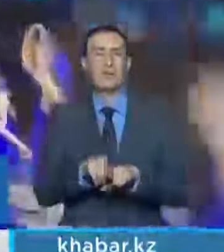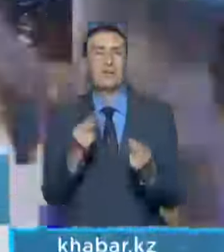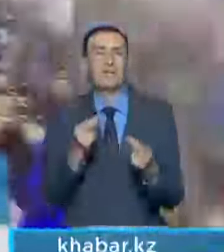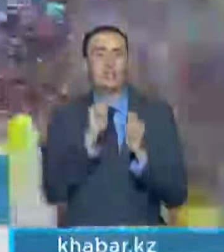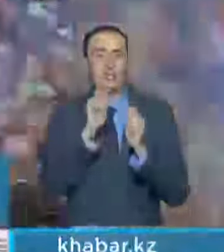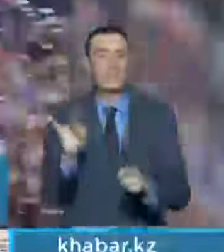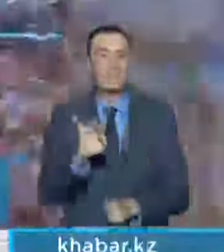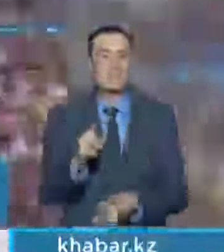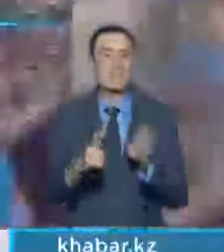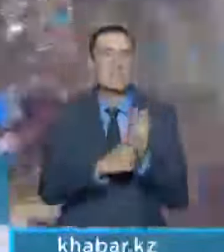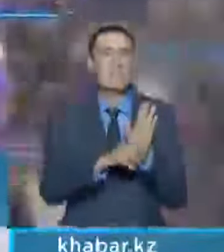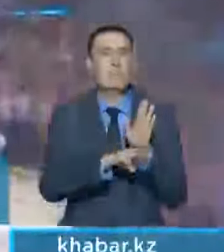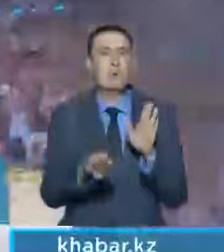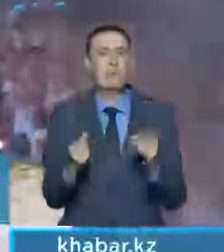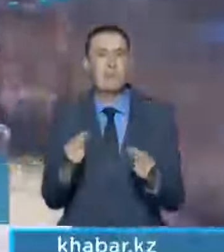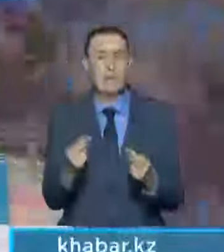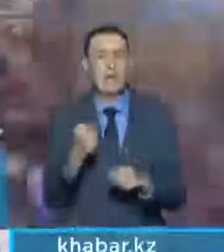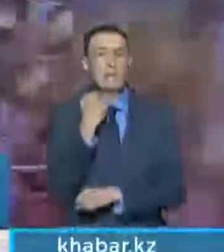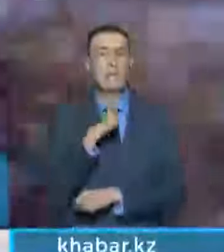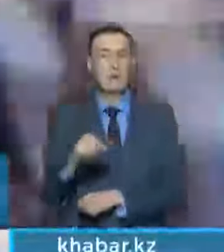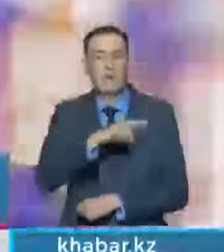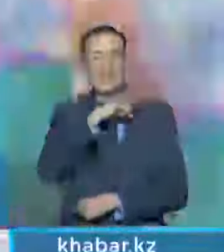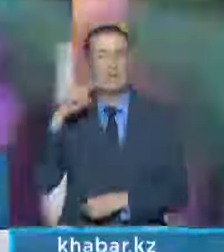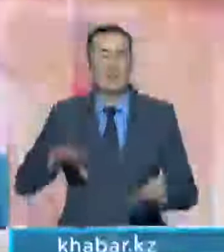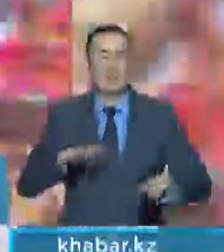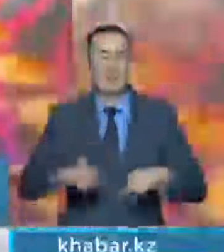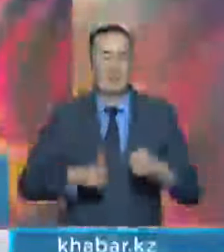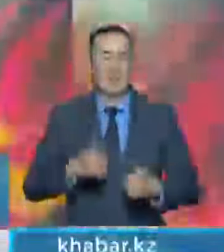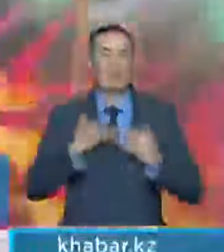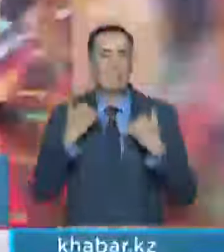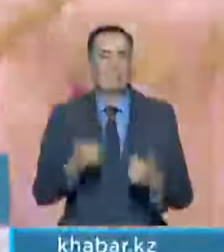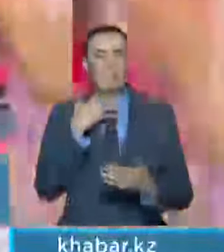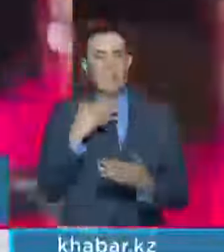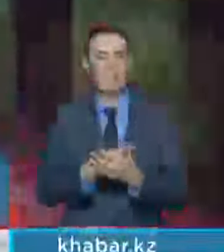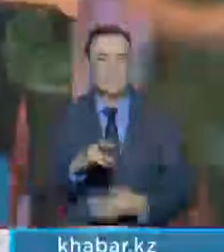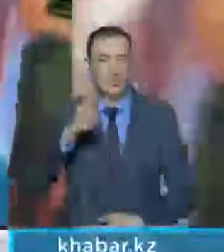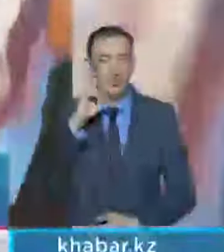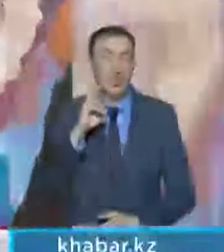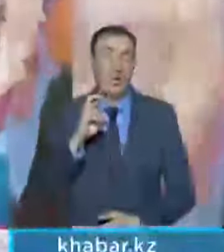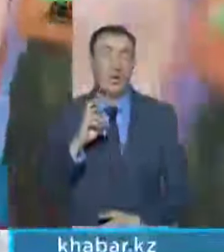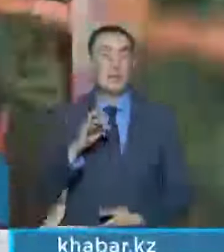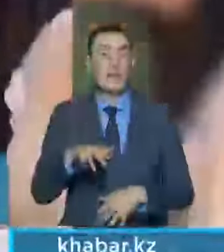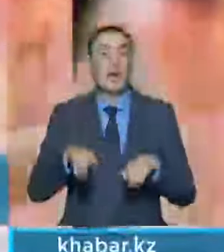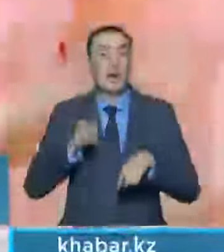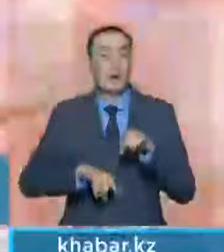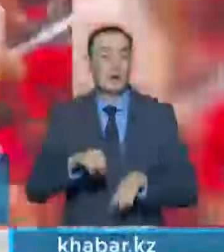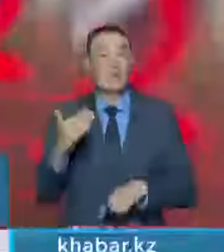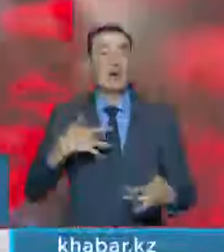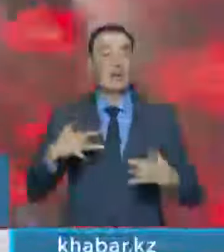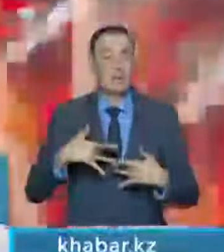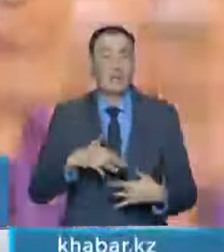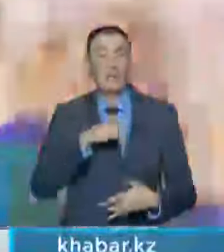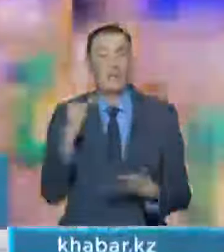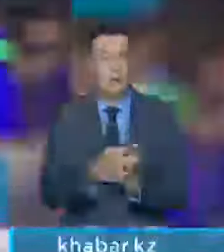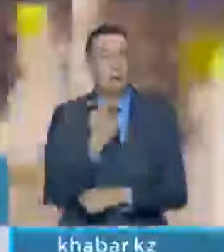денежный приз в размере 7 миллионов тенге. Победу на «Славянском базаре» Ерназар посвятил своей стране. Отмечу, на родине начинающий артист уже не